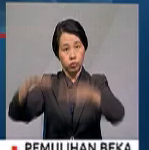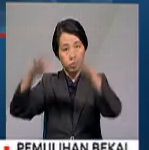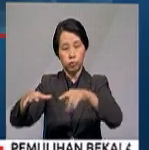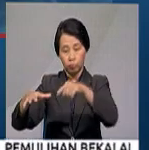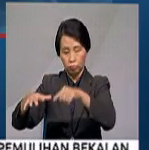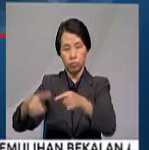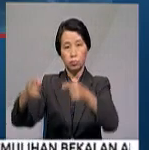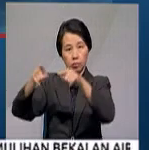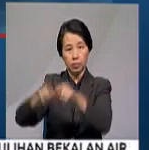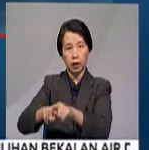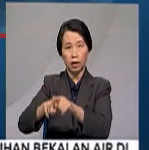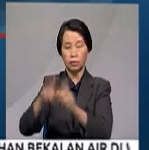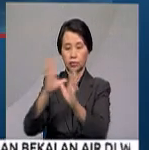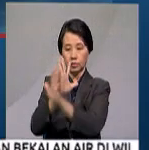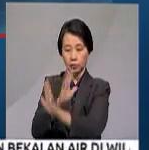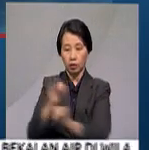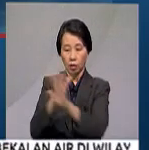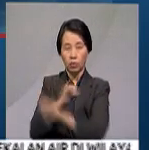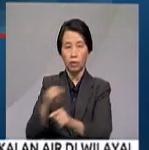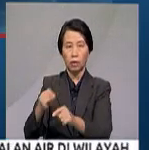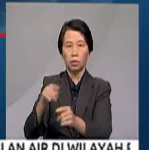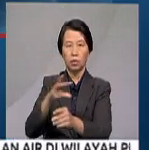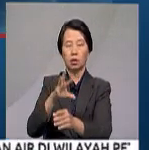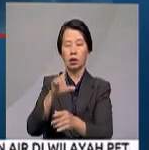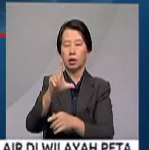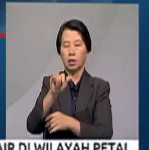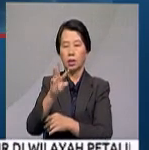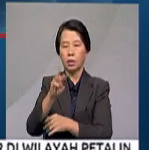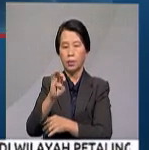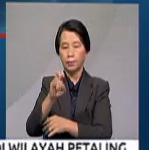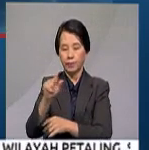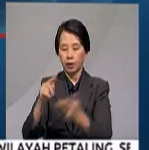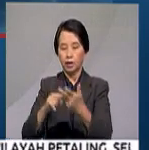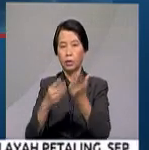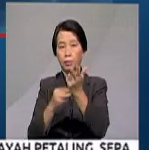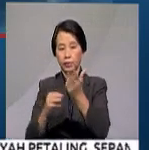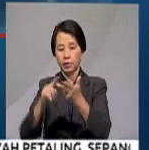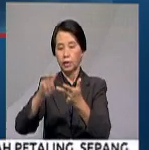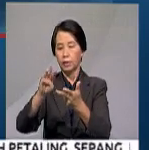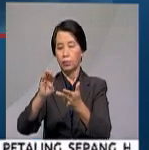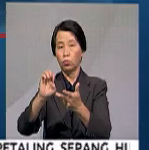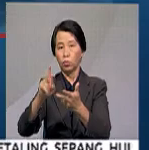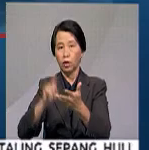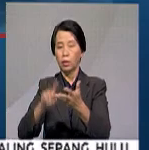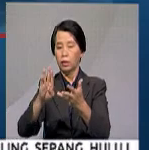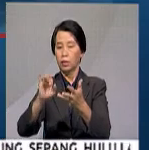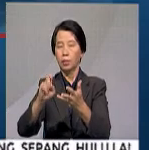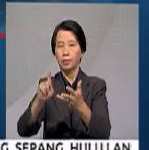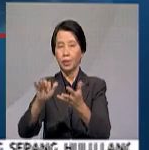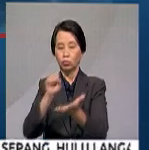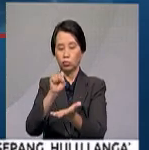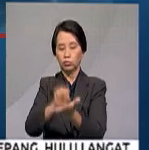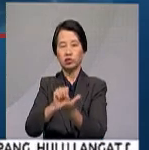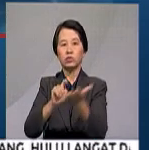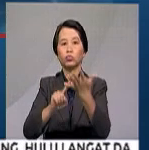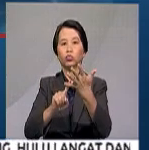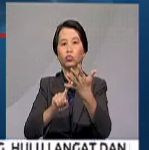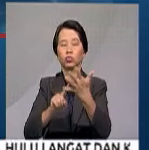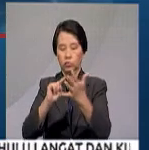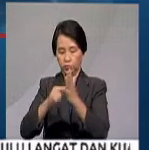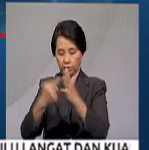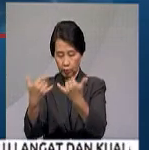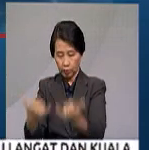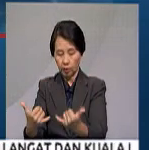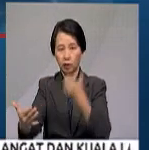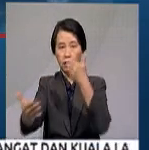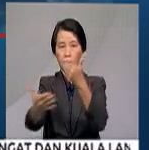dijangkakan berlaku di negeri Sarawak yang melibatkan bahagian Limbang, Miri, Mukah, Bintulu dan juga Sibu berkuat kuasa pada hari ini